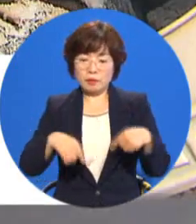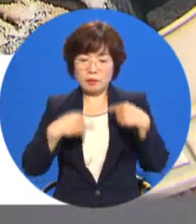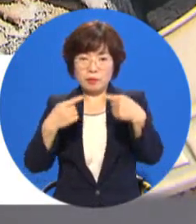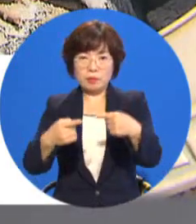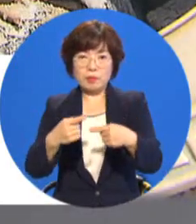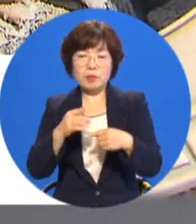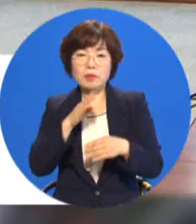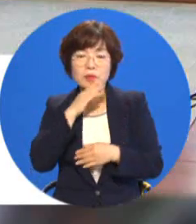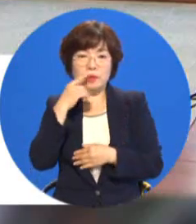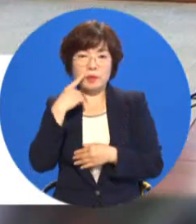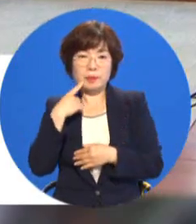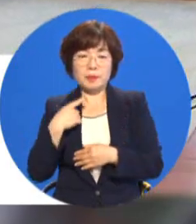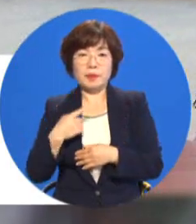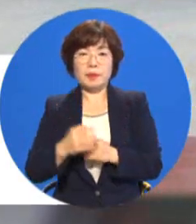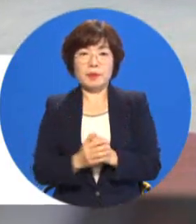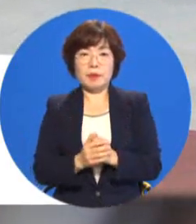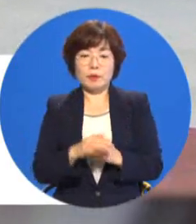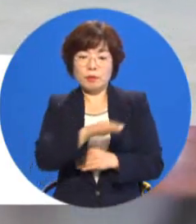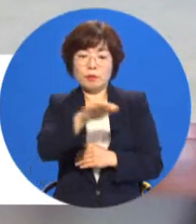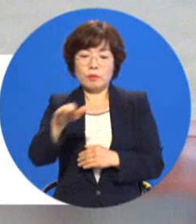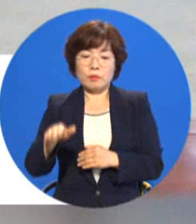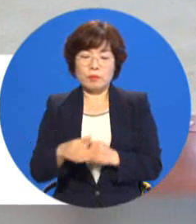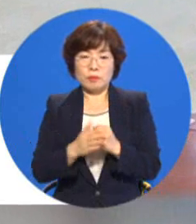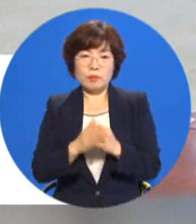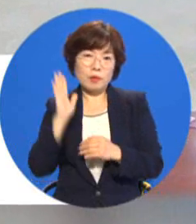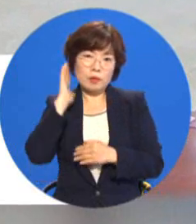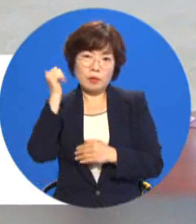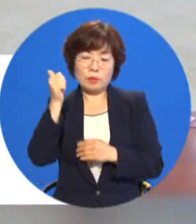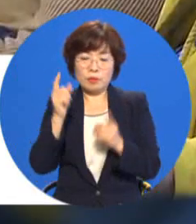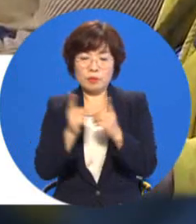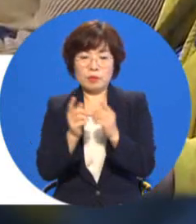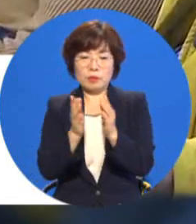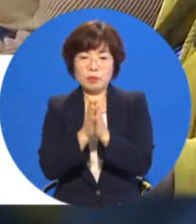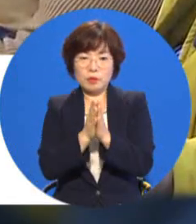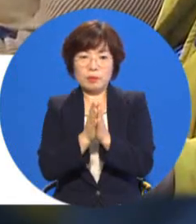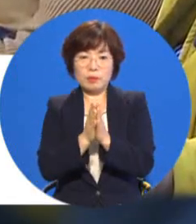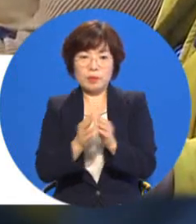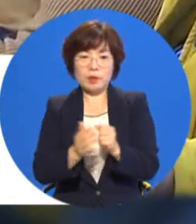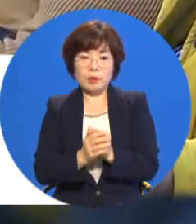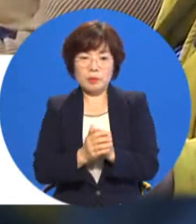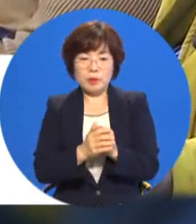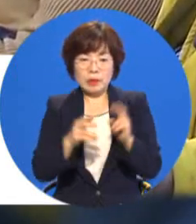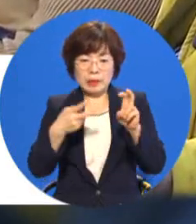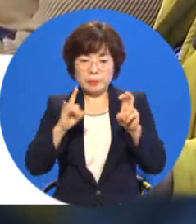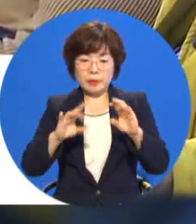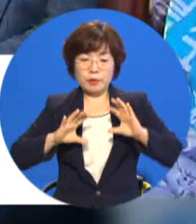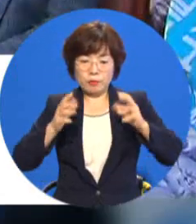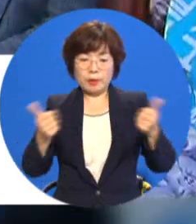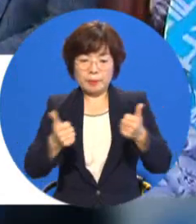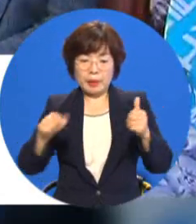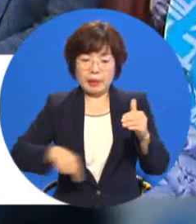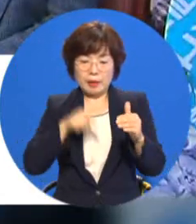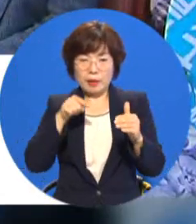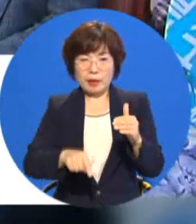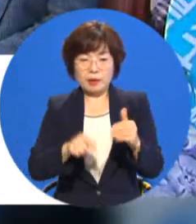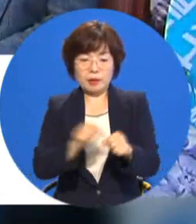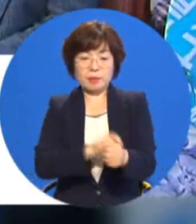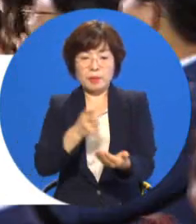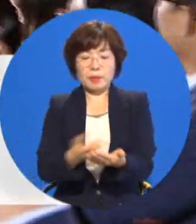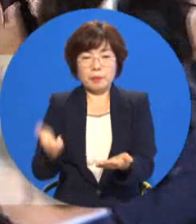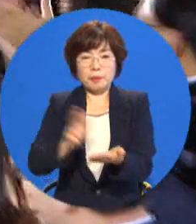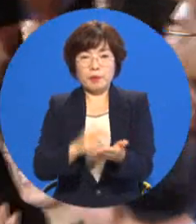참석했는데요. 정말 부러웠습니다. 우리도 대통령께서 20대 국회 임기 내에 특별법이 제정할 수